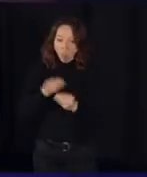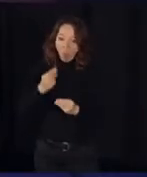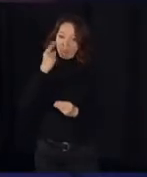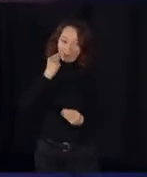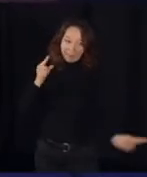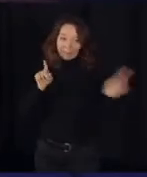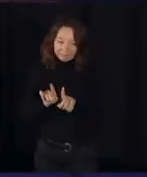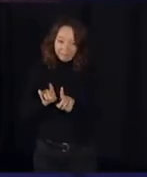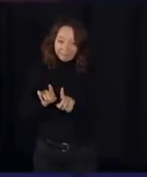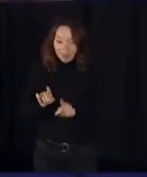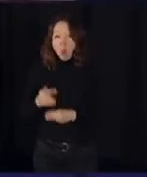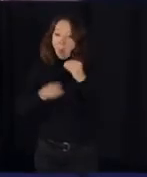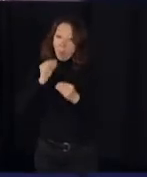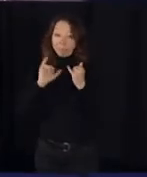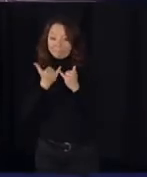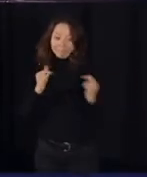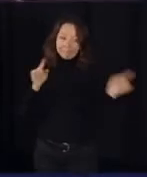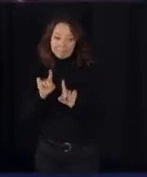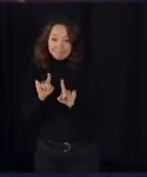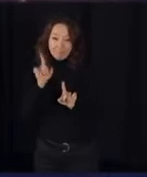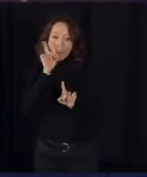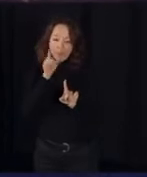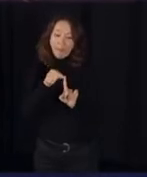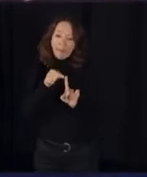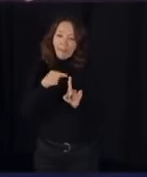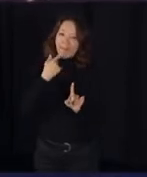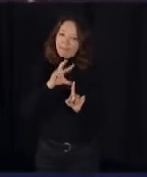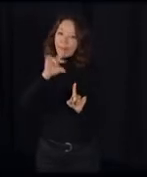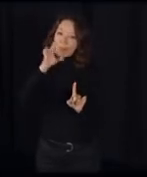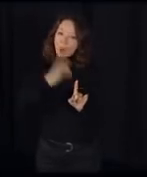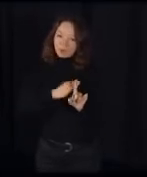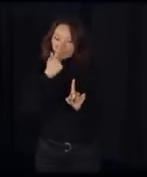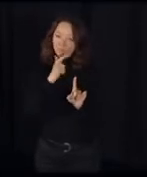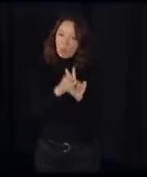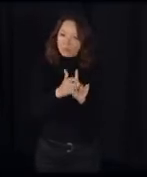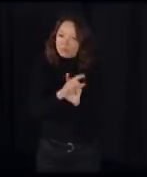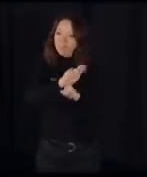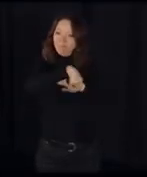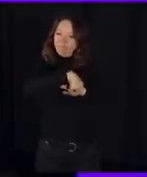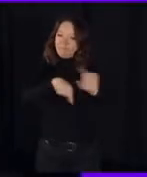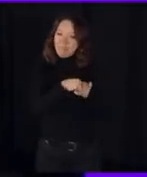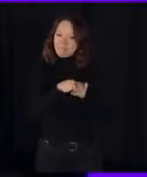pour le présenter, parce que lui aura 30% de chances de plus d'avoir le financement qu'elle pour